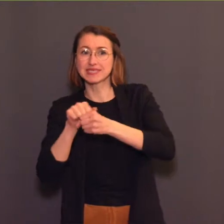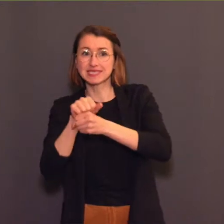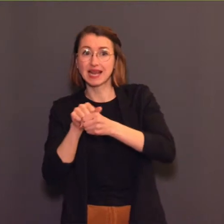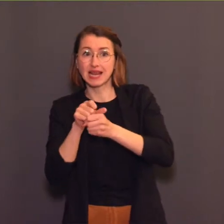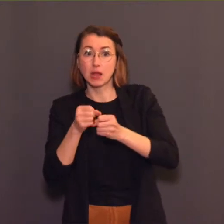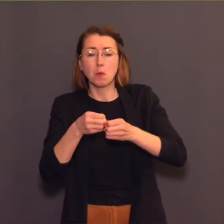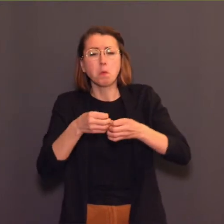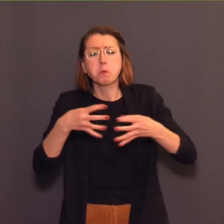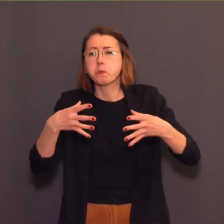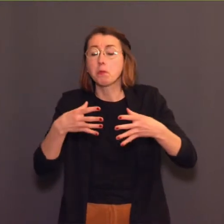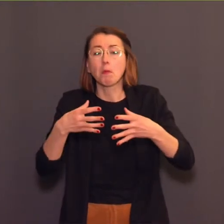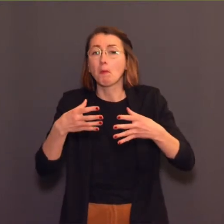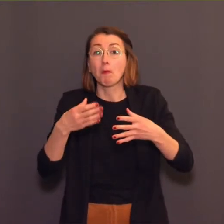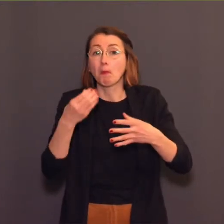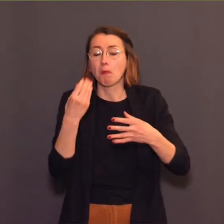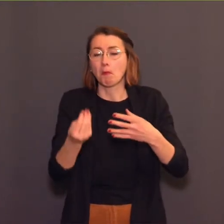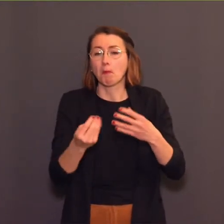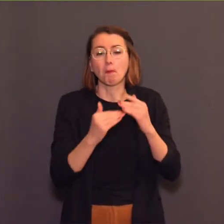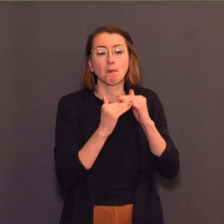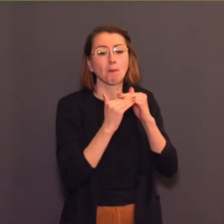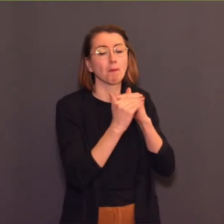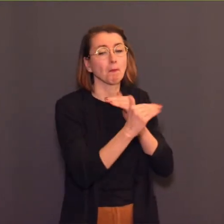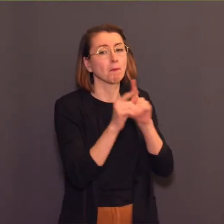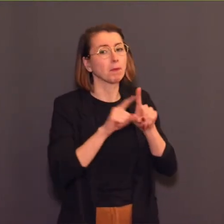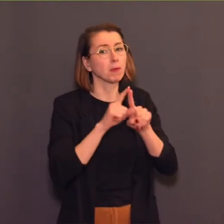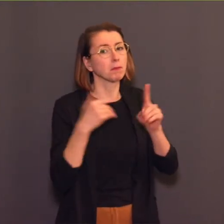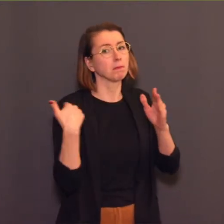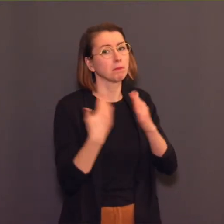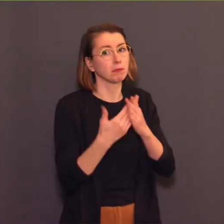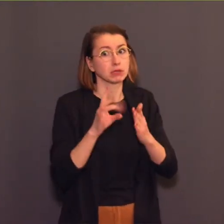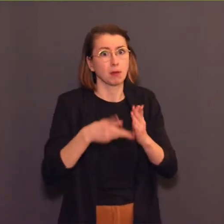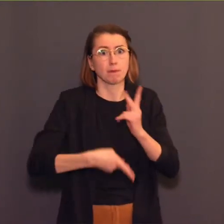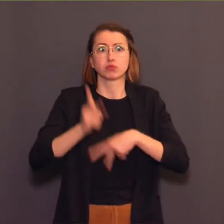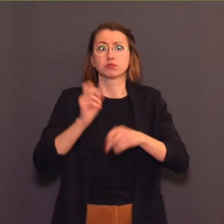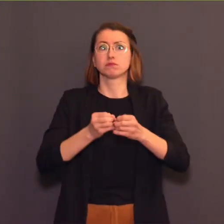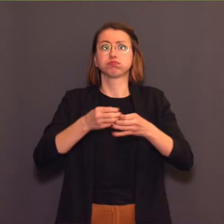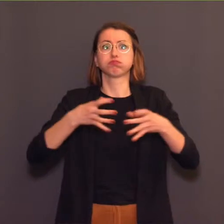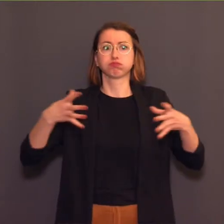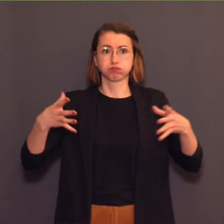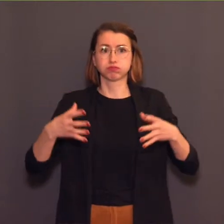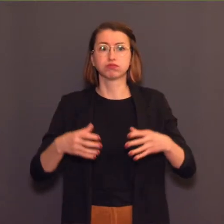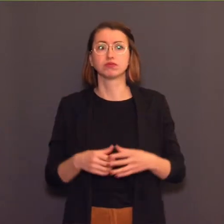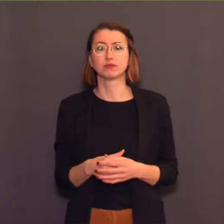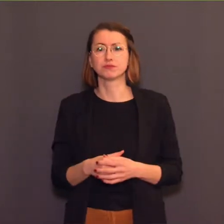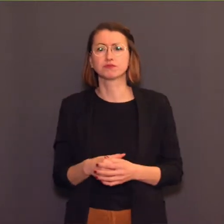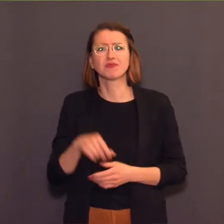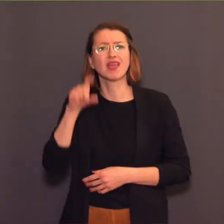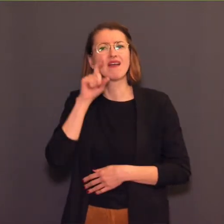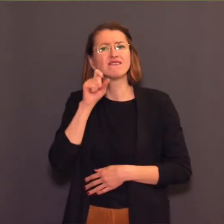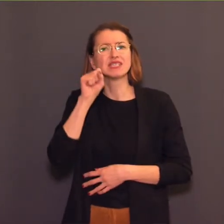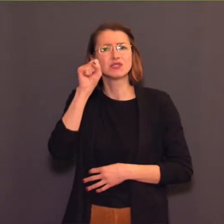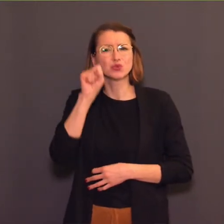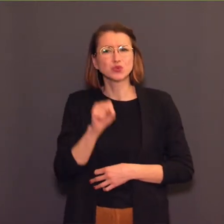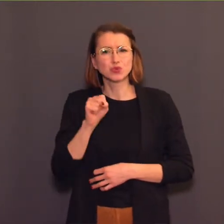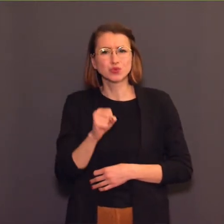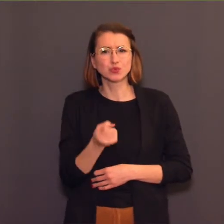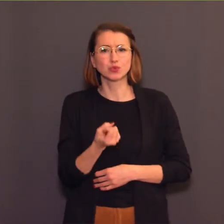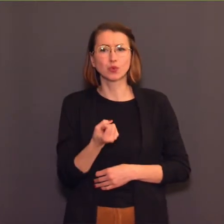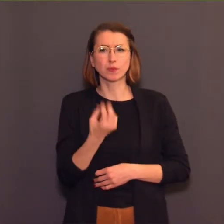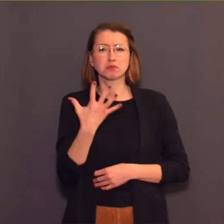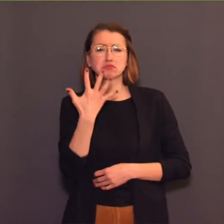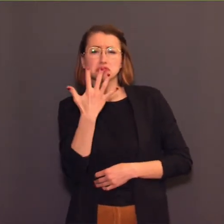puisqu'il reste pour le variant sud-africain autour des 5 à 6% et autour des 3% pour le variant